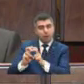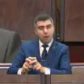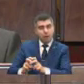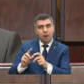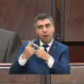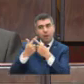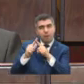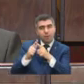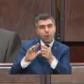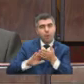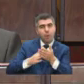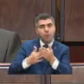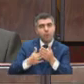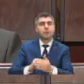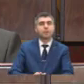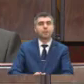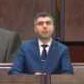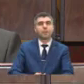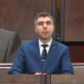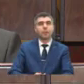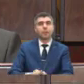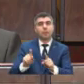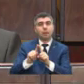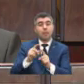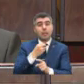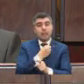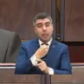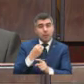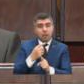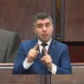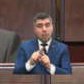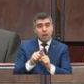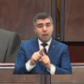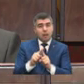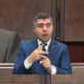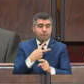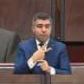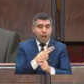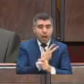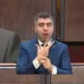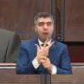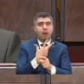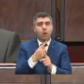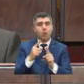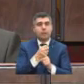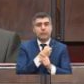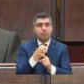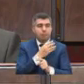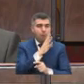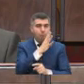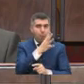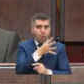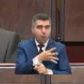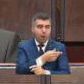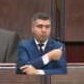الموارد البشرية، سواء الأطباء المتخصصون أو الأطباء العامون أو